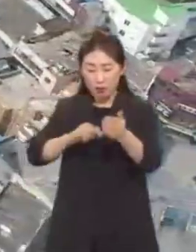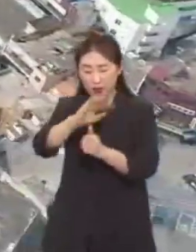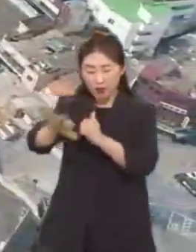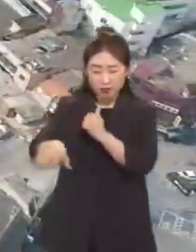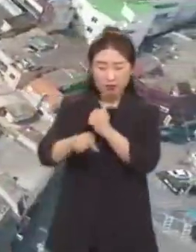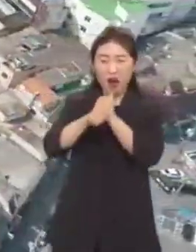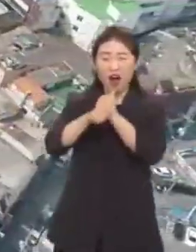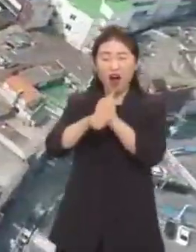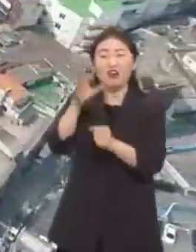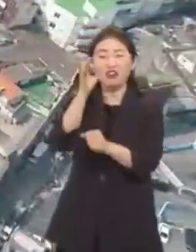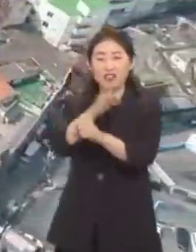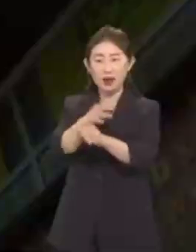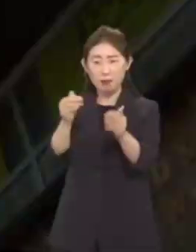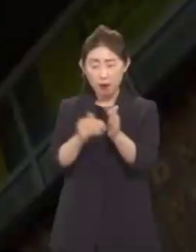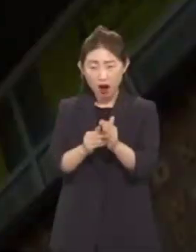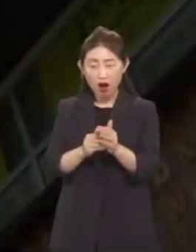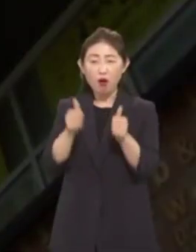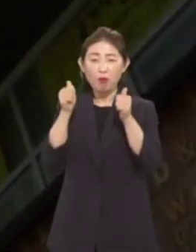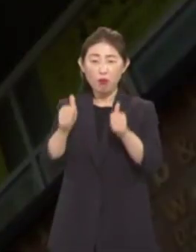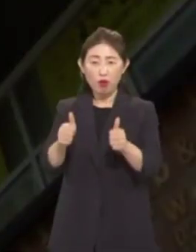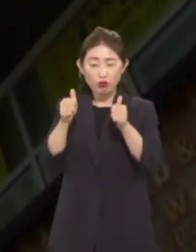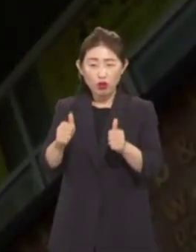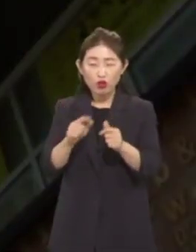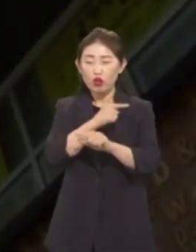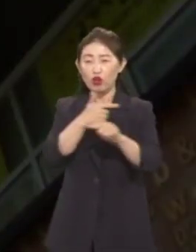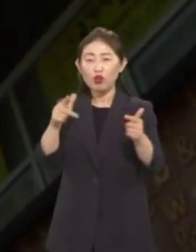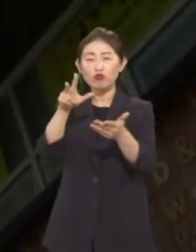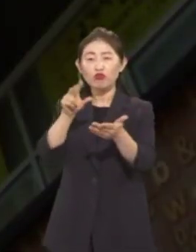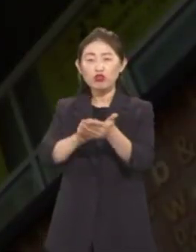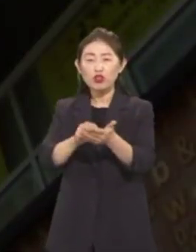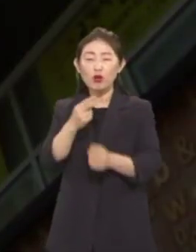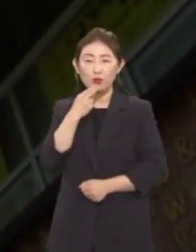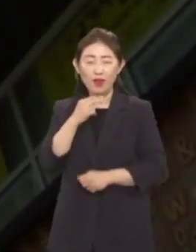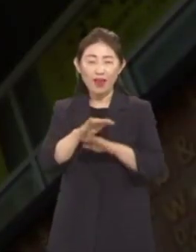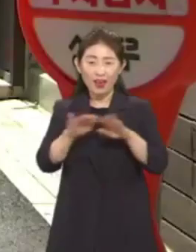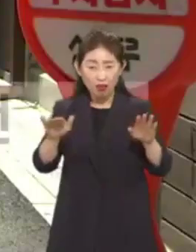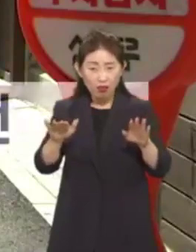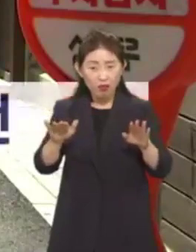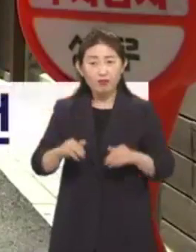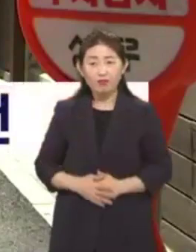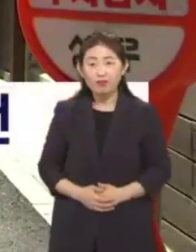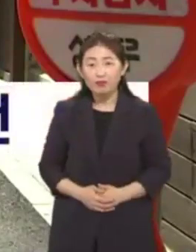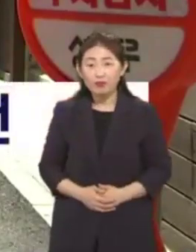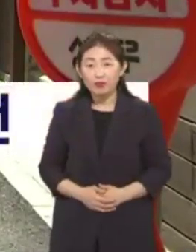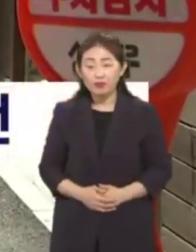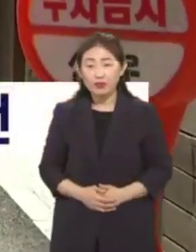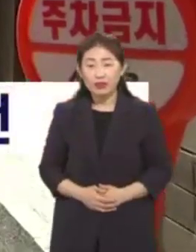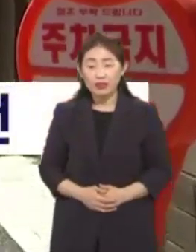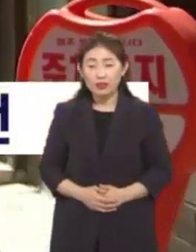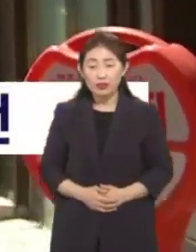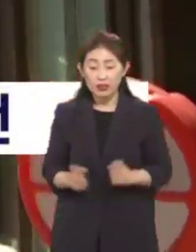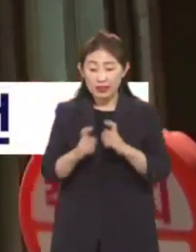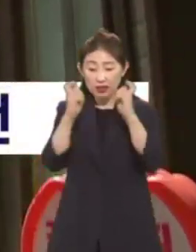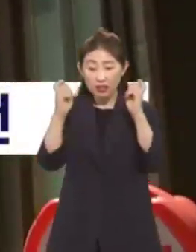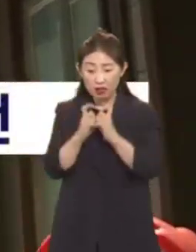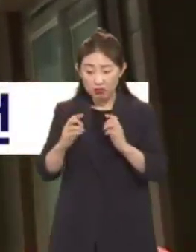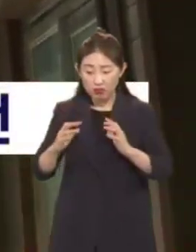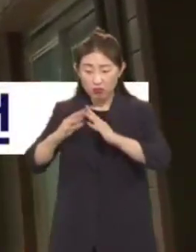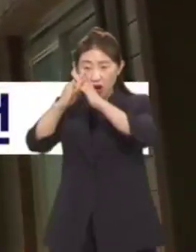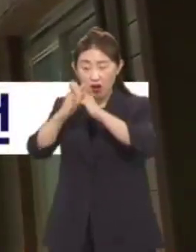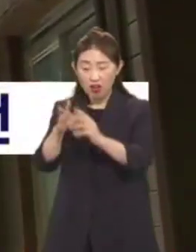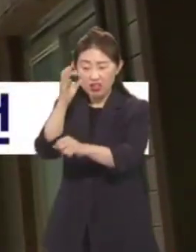사들이는 등 매각 과정에서 법적 걸림돌이 사라져 기대감이 높아지고 있습니다. 다만 지자체가 민간 건축물